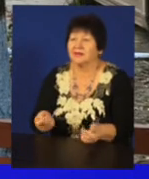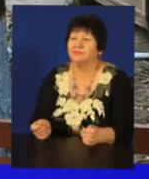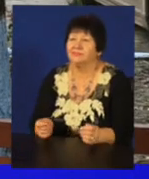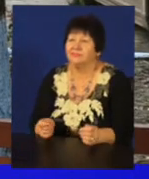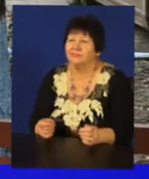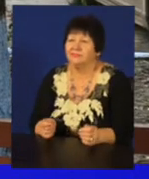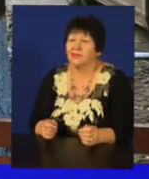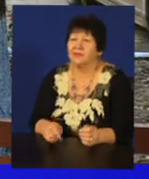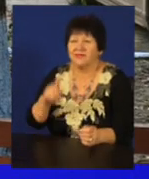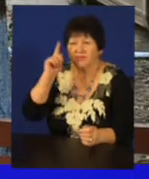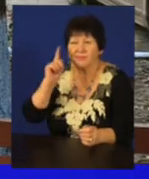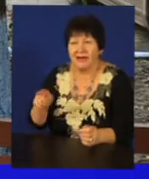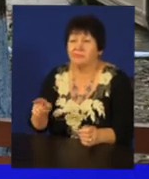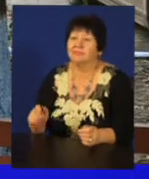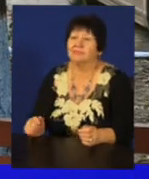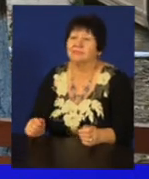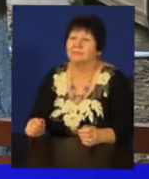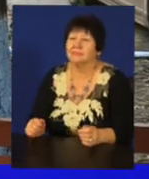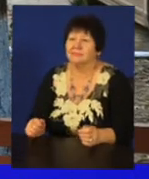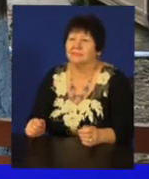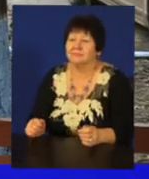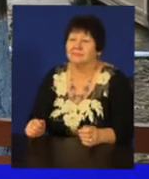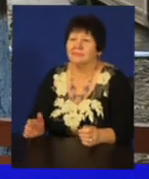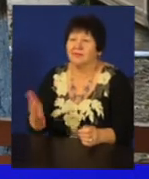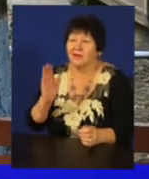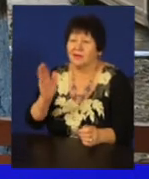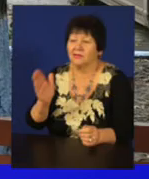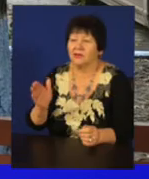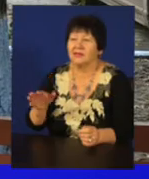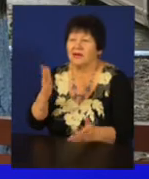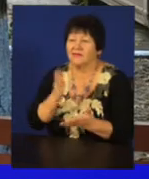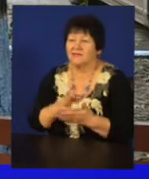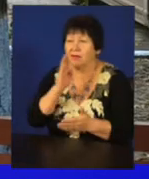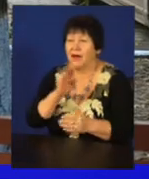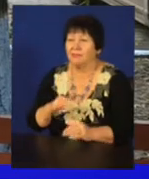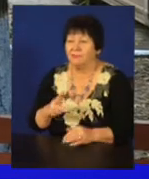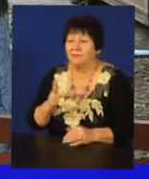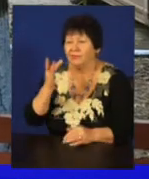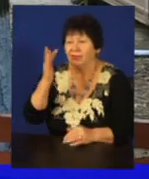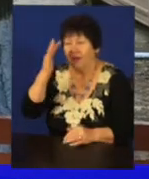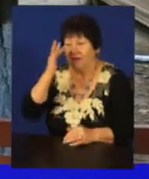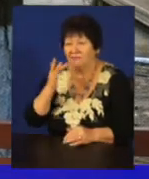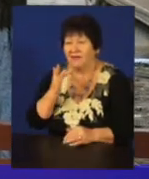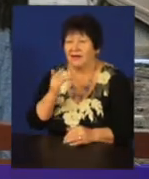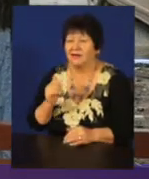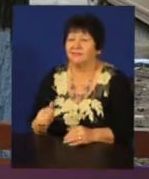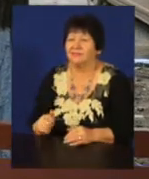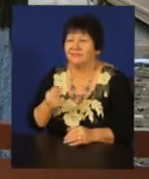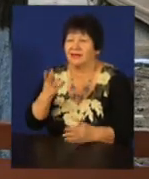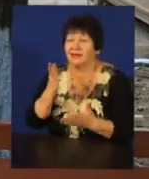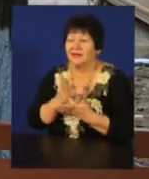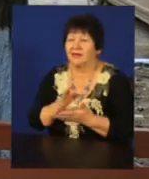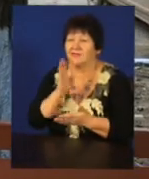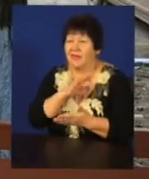acordat și sperăm că să avem în curând apă. Se întâmplă vara când e secetă să rămâne fără apă? Da, desigur, mai ales